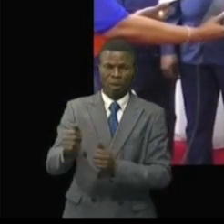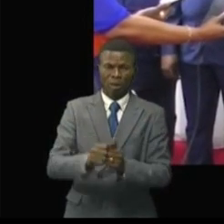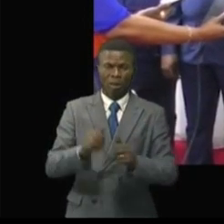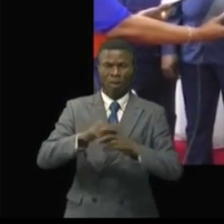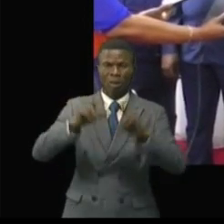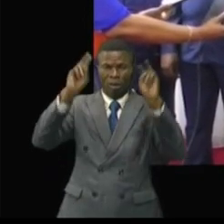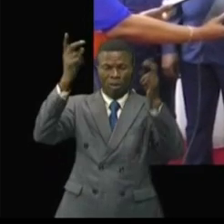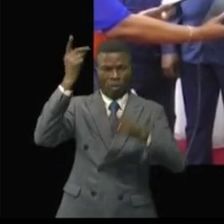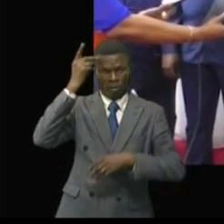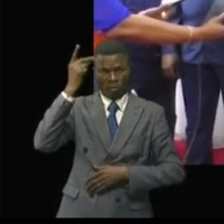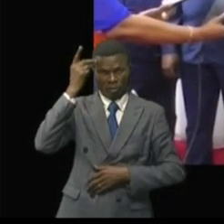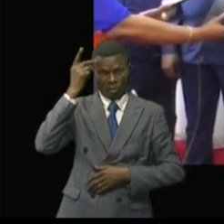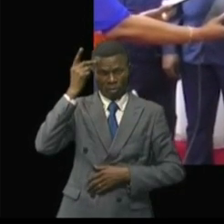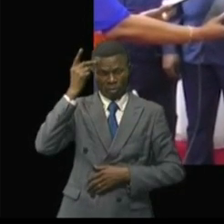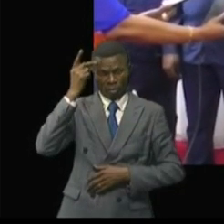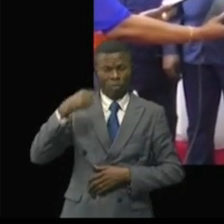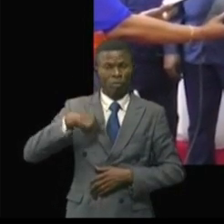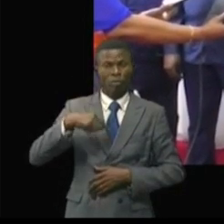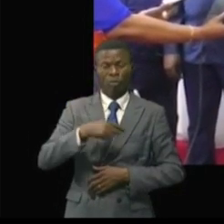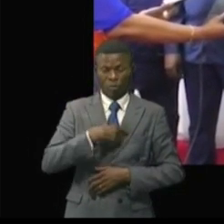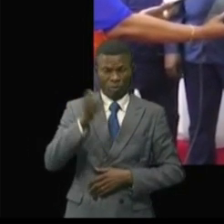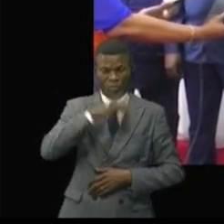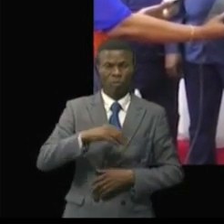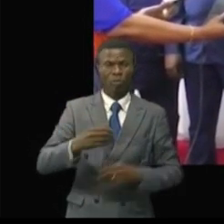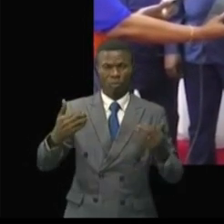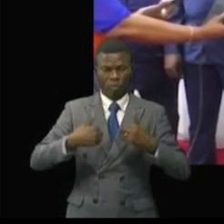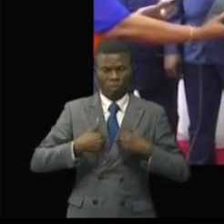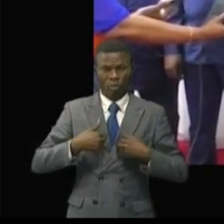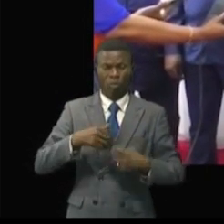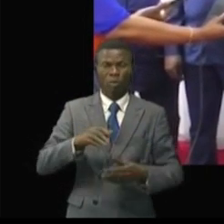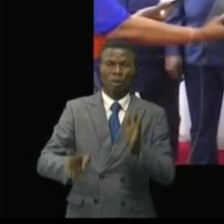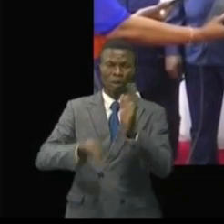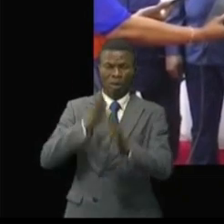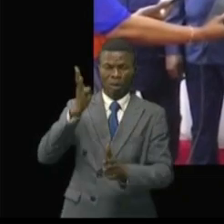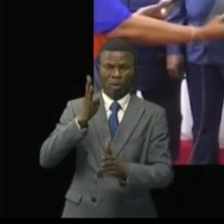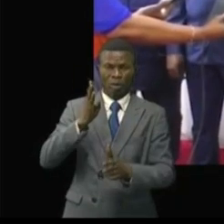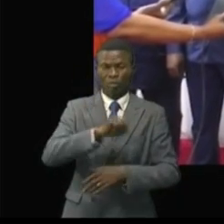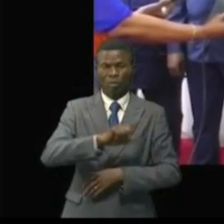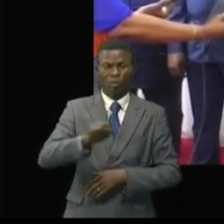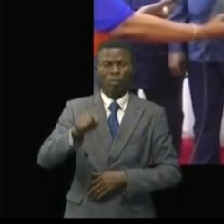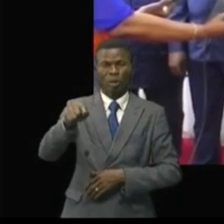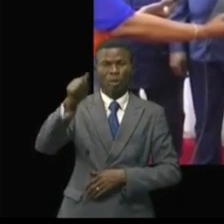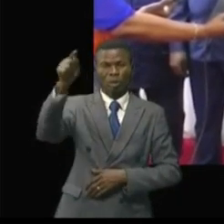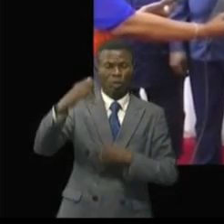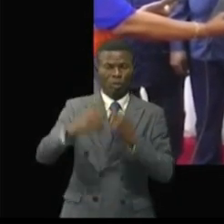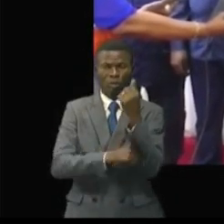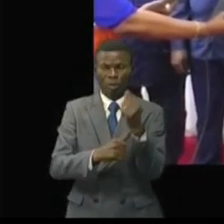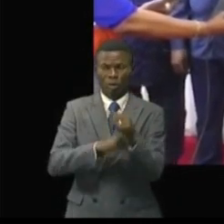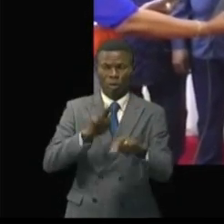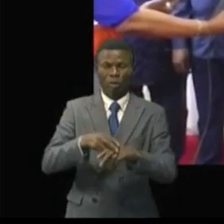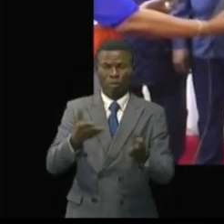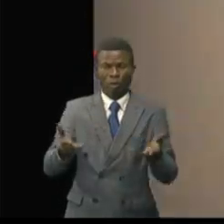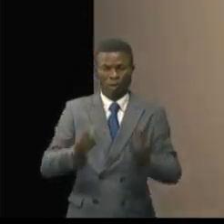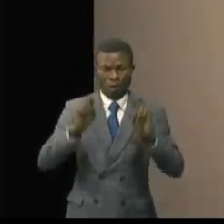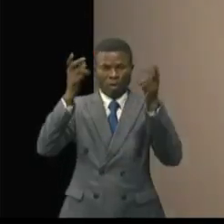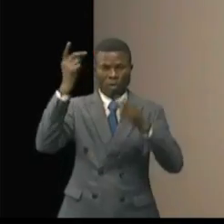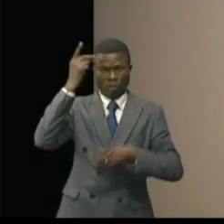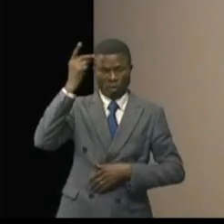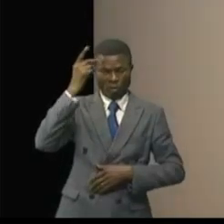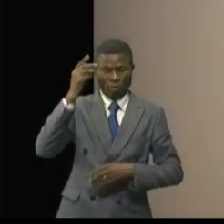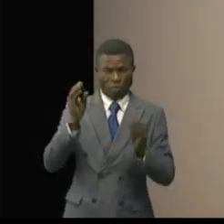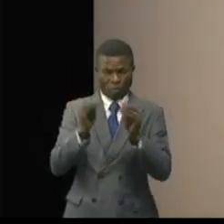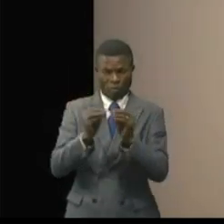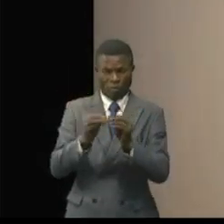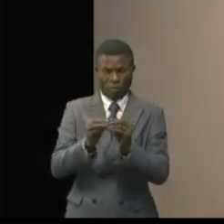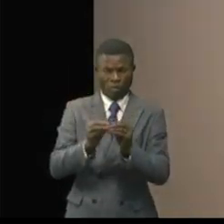ville de Kinshasa où nous avons plus de 14 millions de personnes au jour d'aujourd'hui. Cette réunion